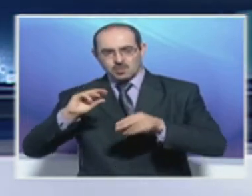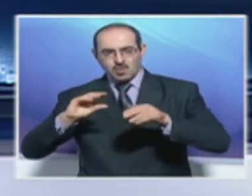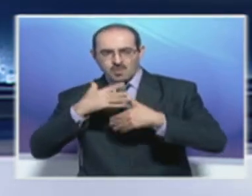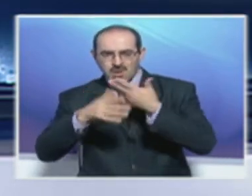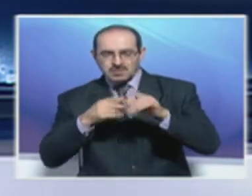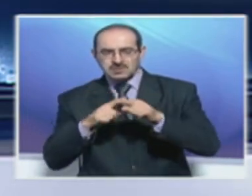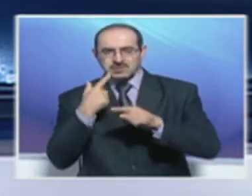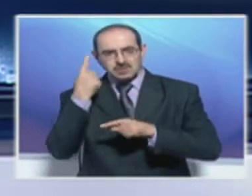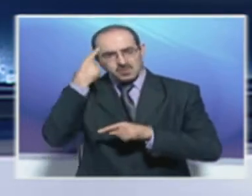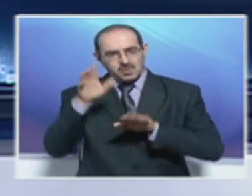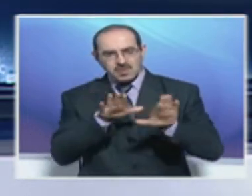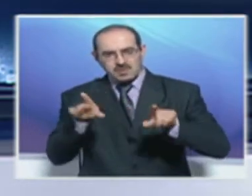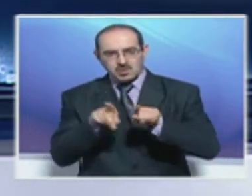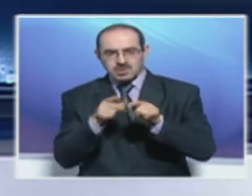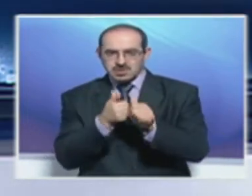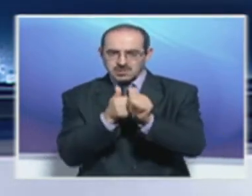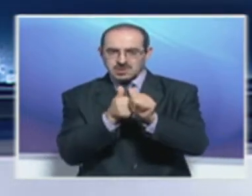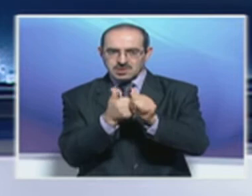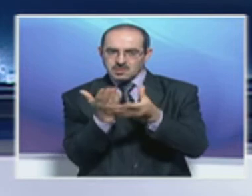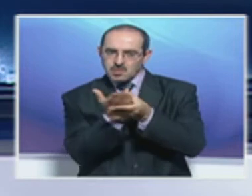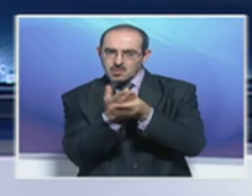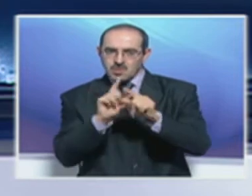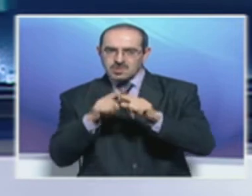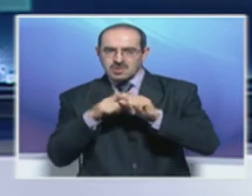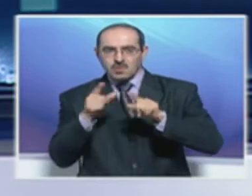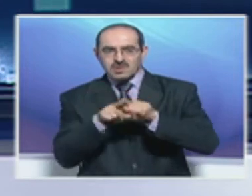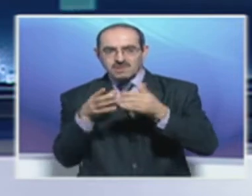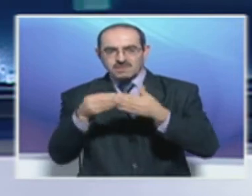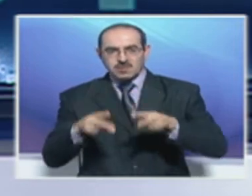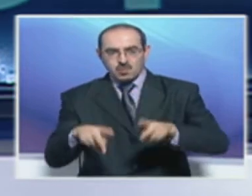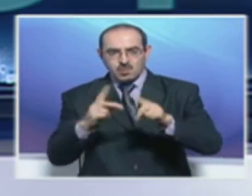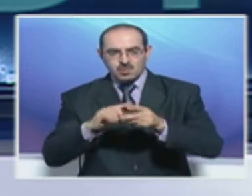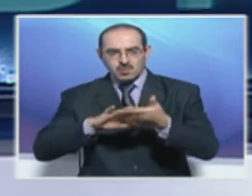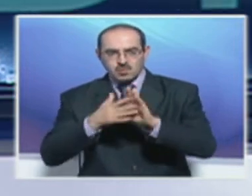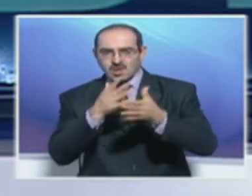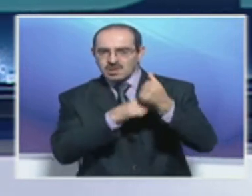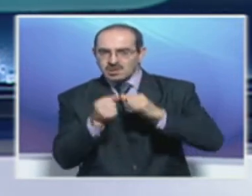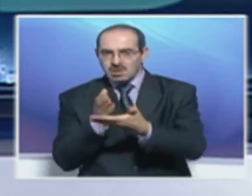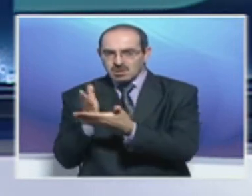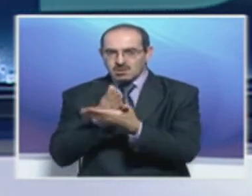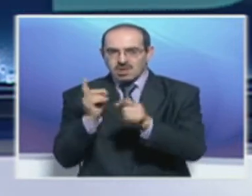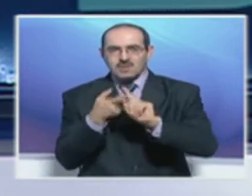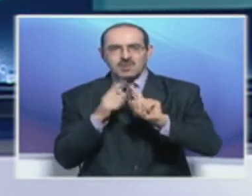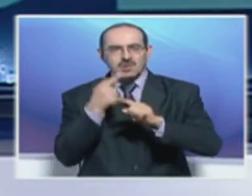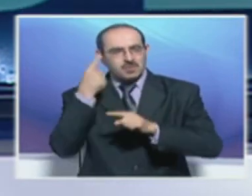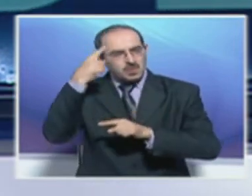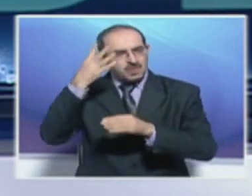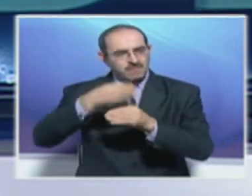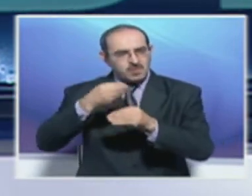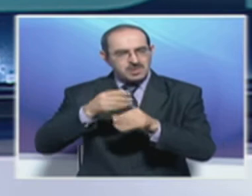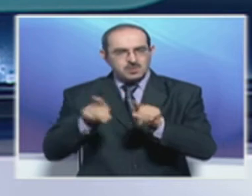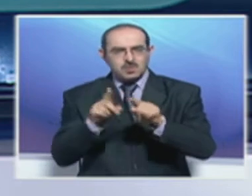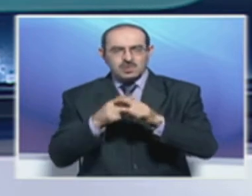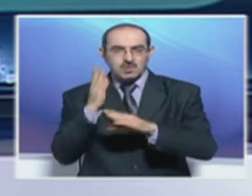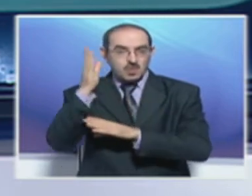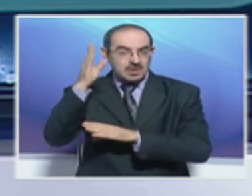مكلفة بإعداد ومتابعة تطبيق خارطة طريق تخص كامل الجوانب المرتبطة بالتكوين